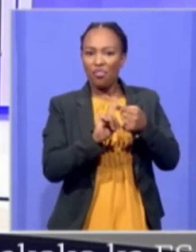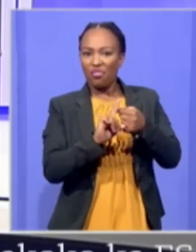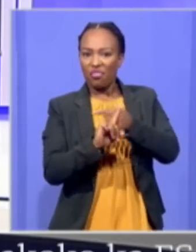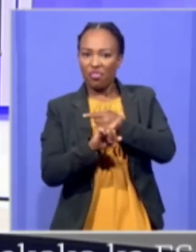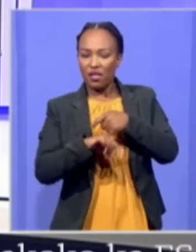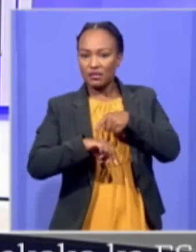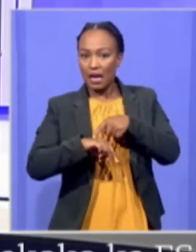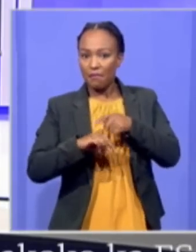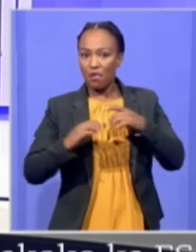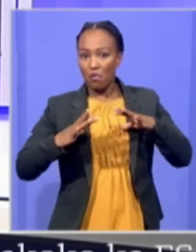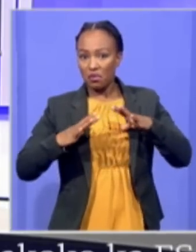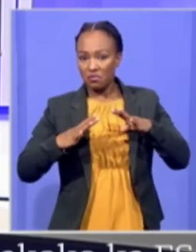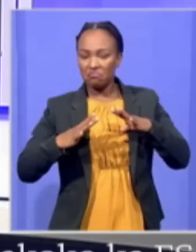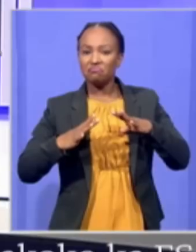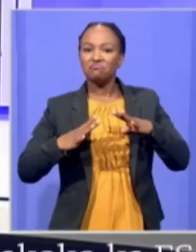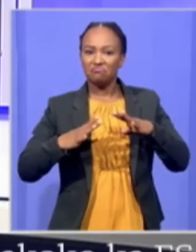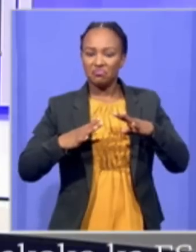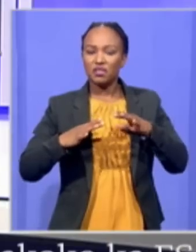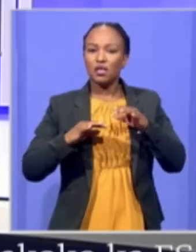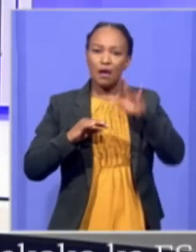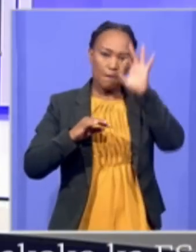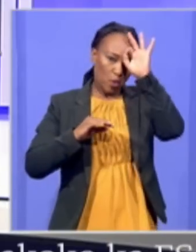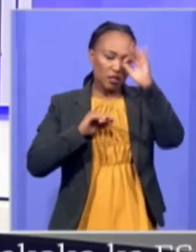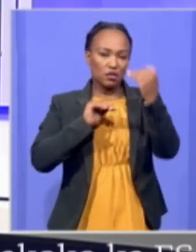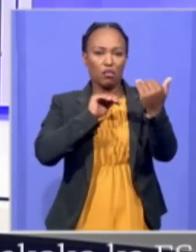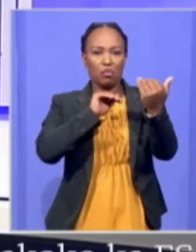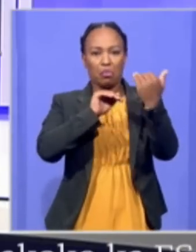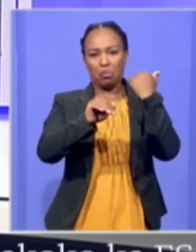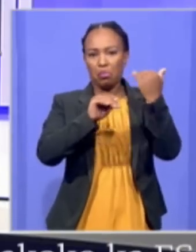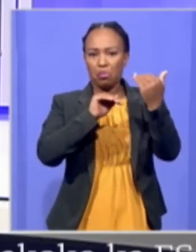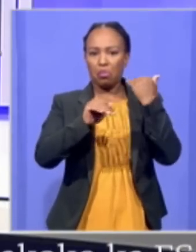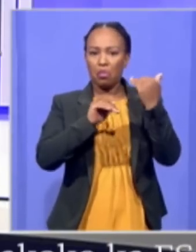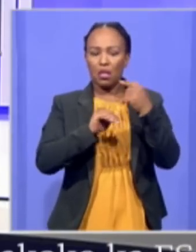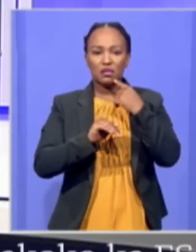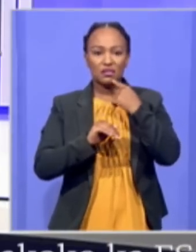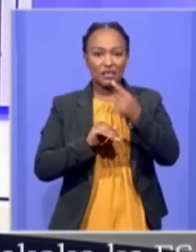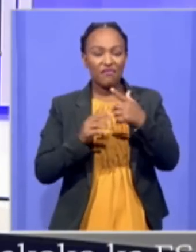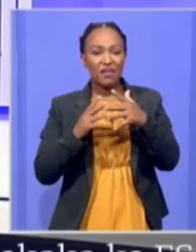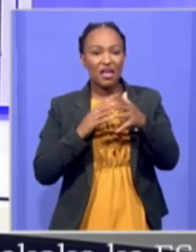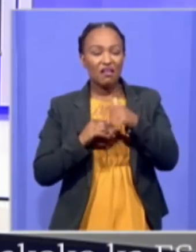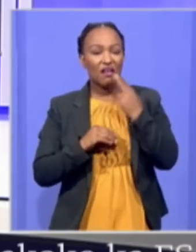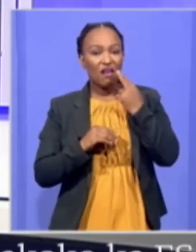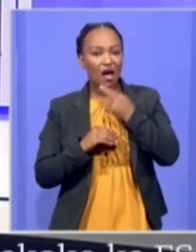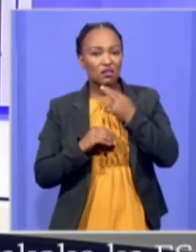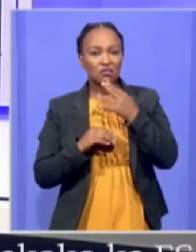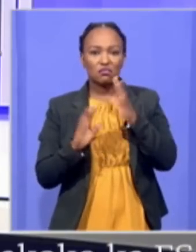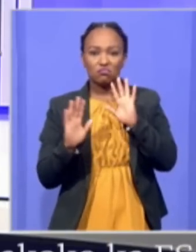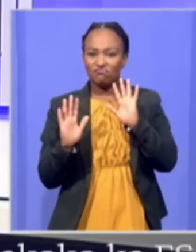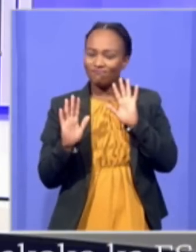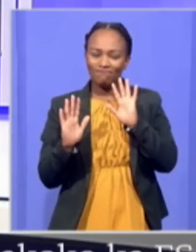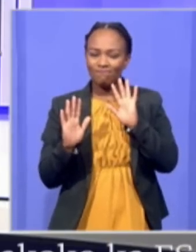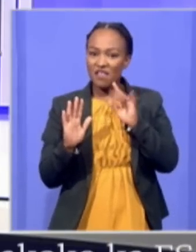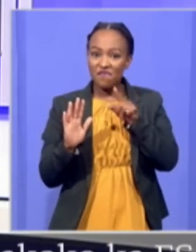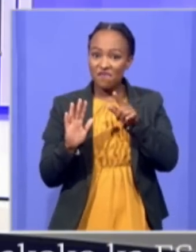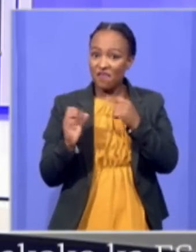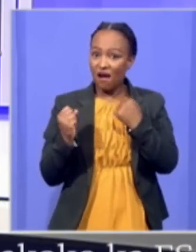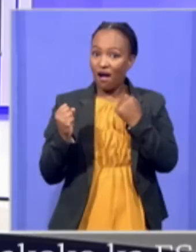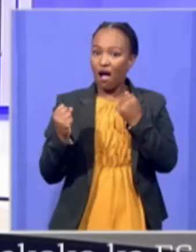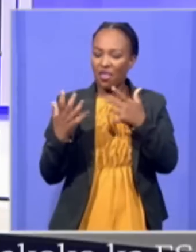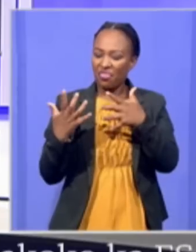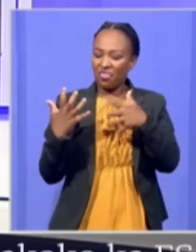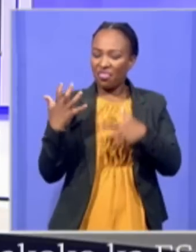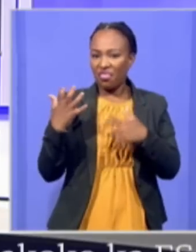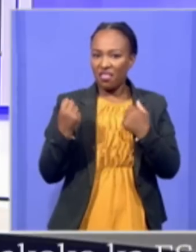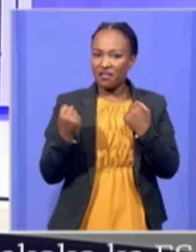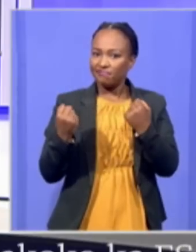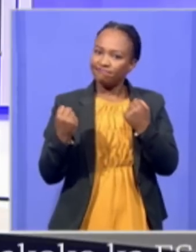maikhutšo. Bahlankedi ba sephetepete ba re ba ka se be le mogau go bao ba sepelago ka difatanaga tšeo di sego di a lokela tsela. Ba ipileditše gape